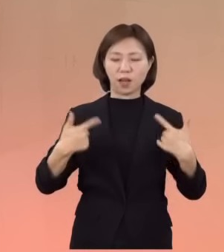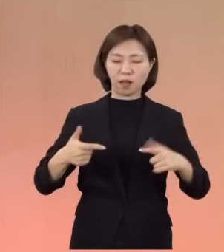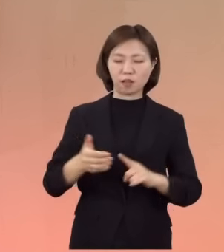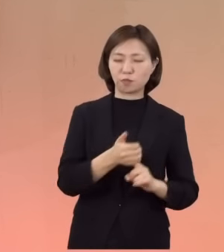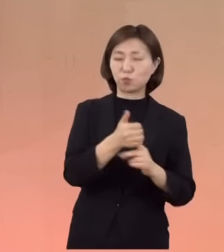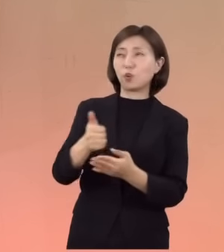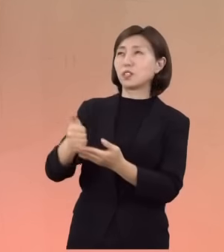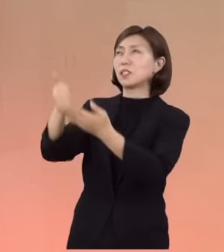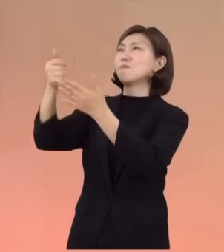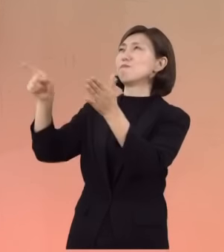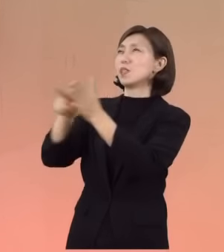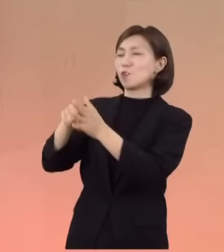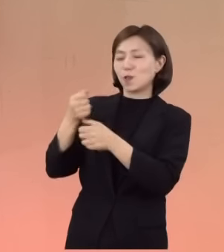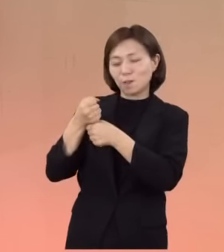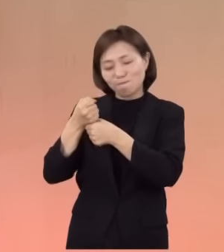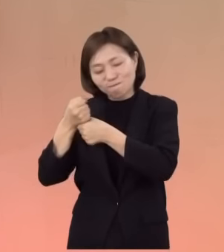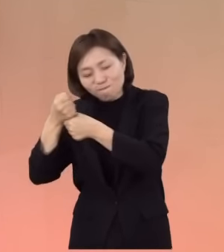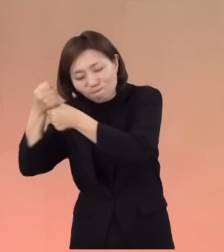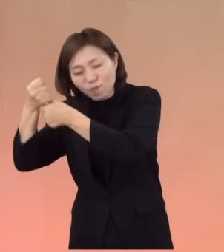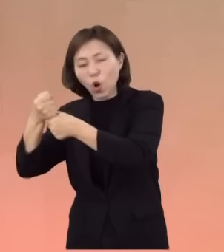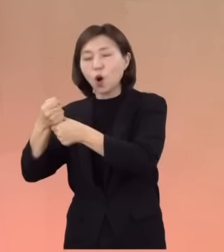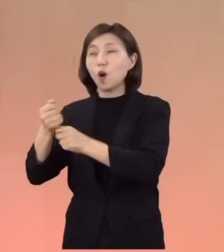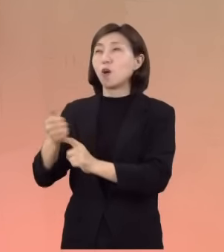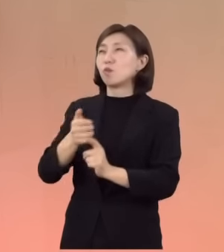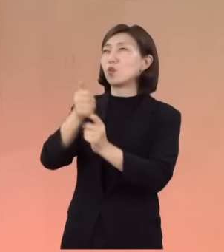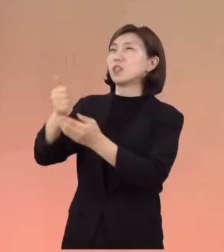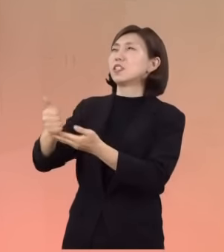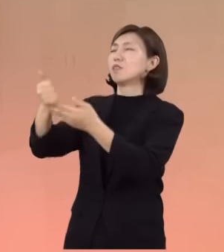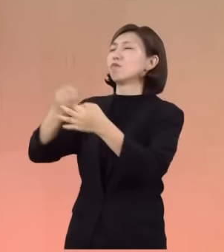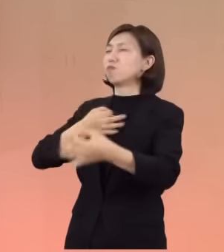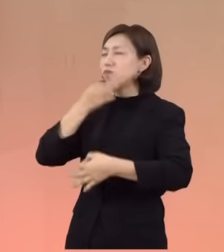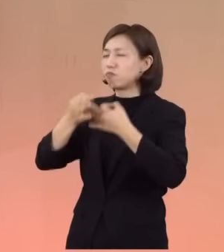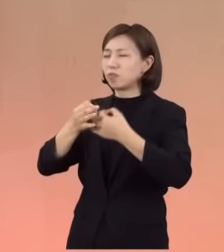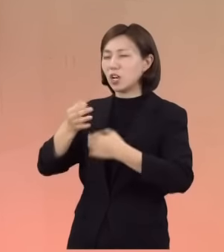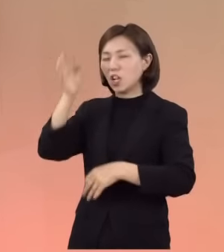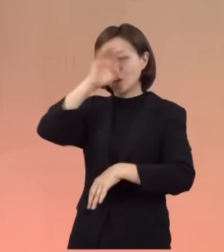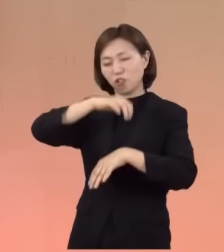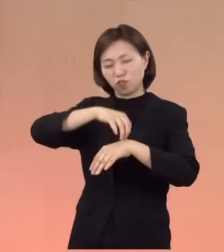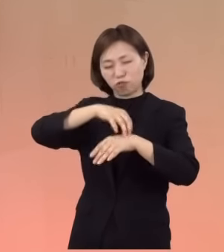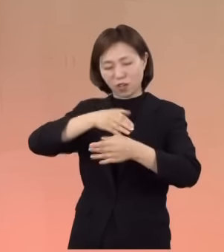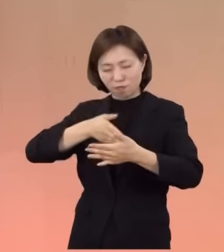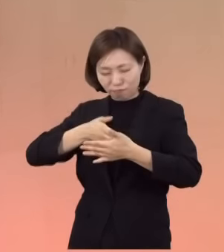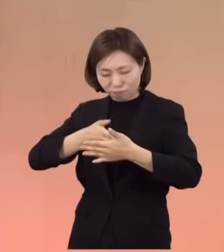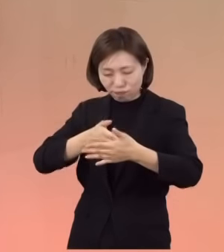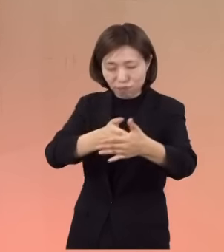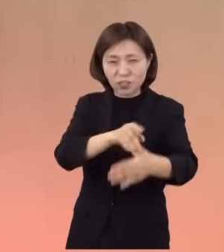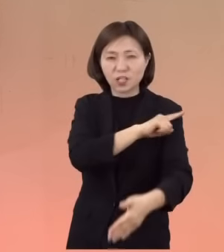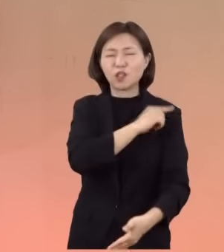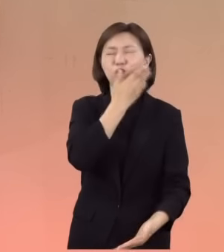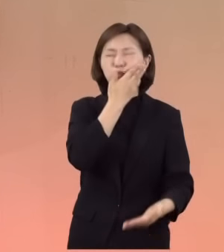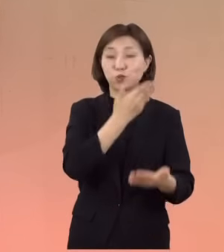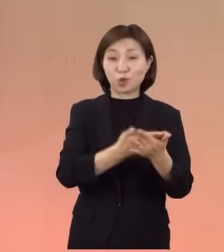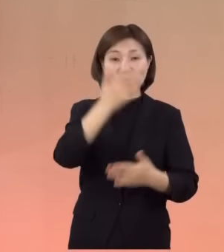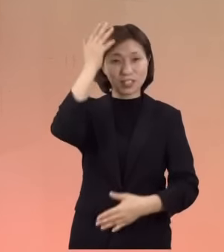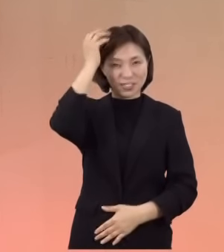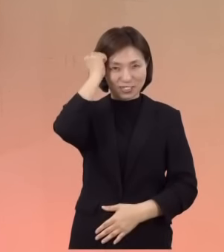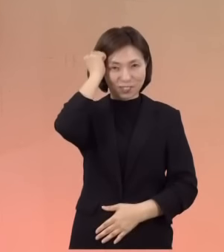부처님을 의지하고 염불하고 수행하는 거 이것을 꼭 명심하시기